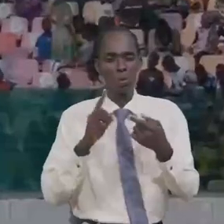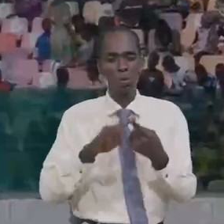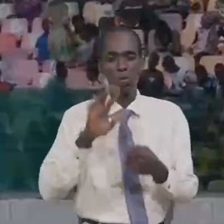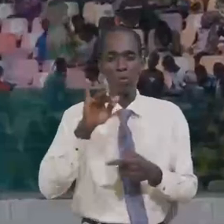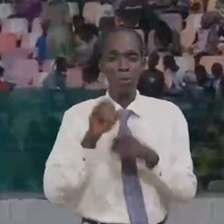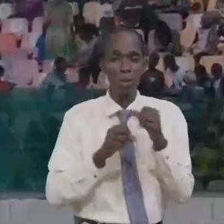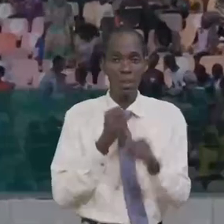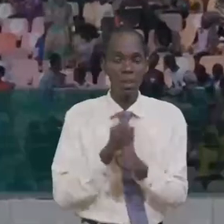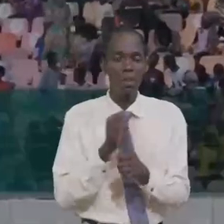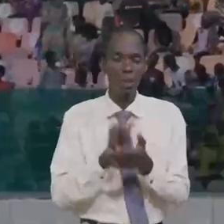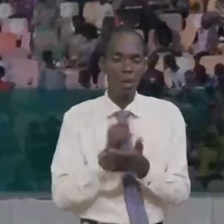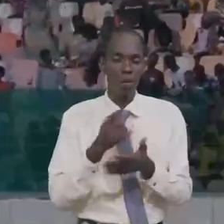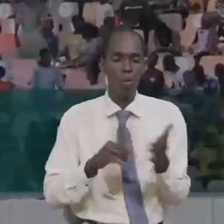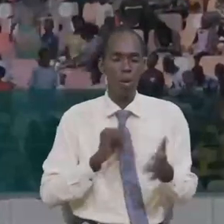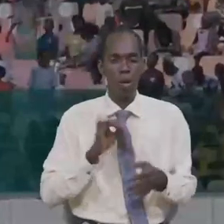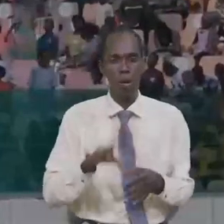découvert deuxièmement